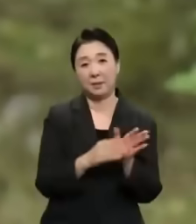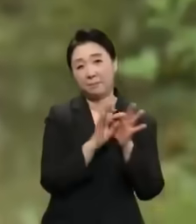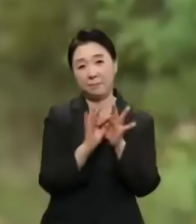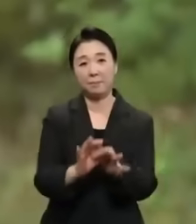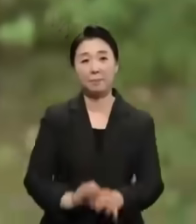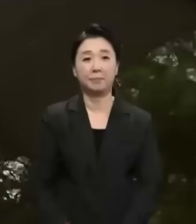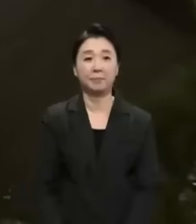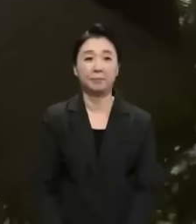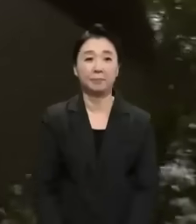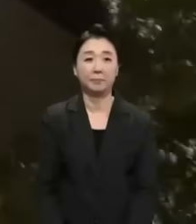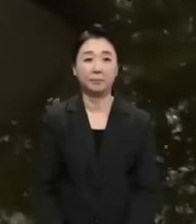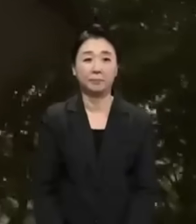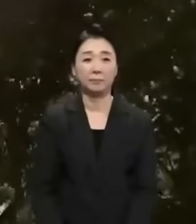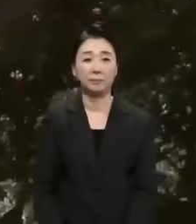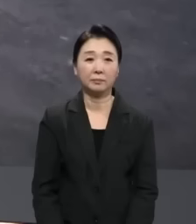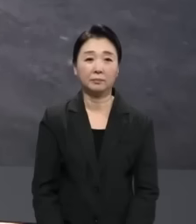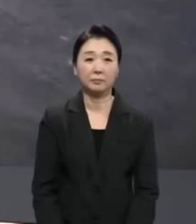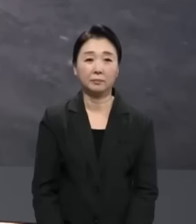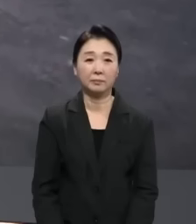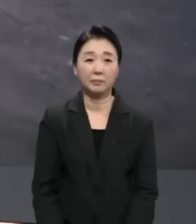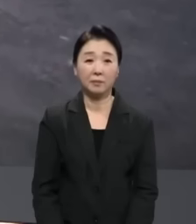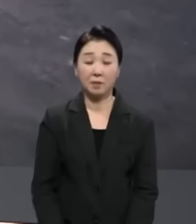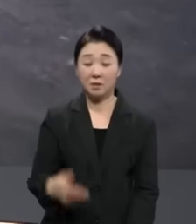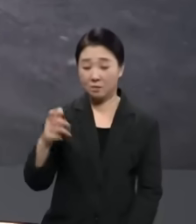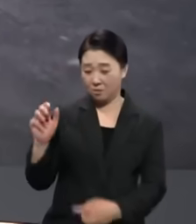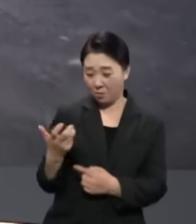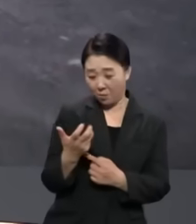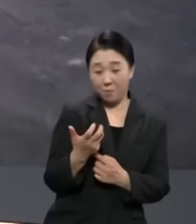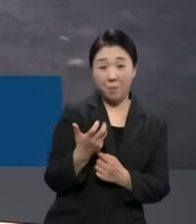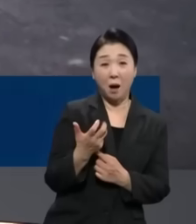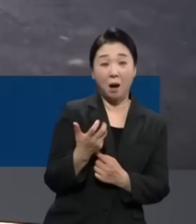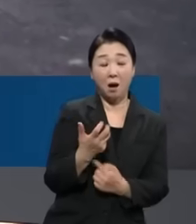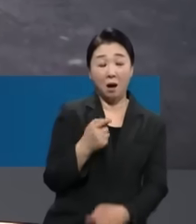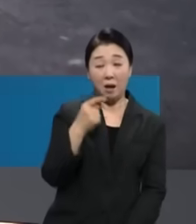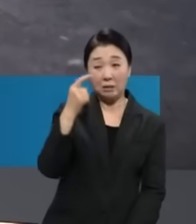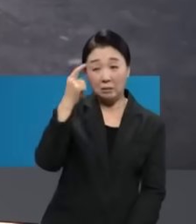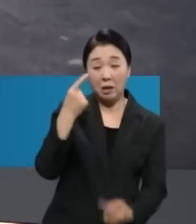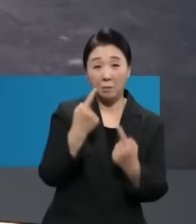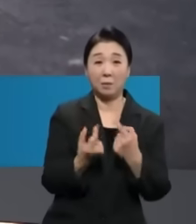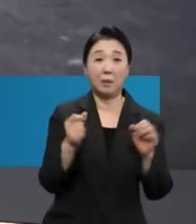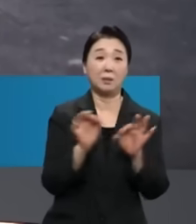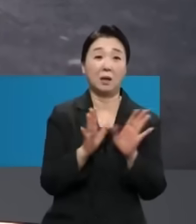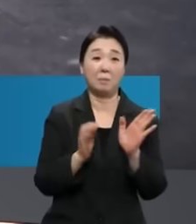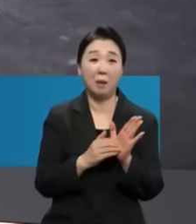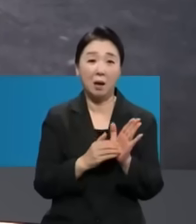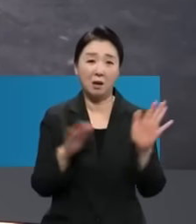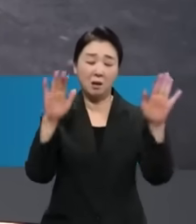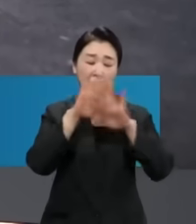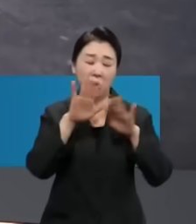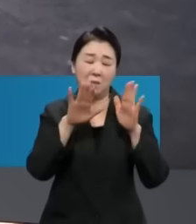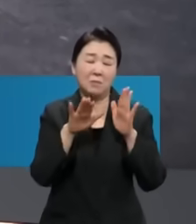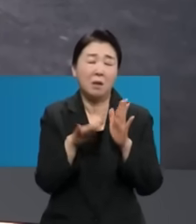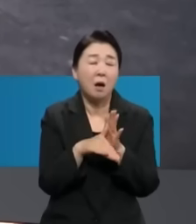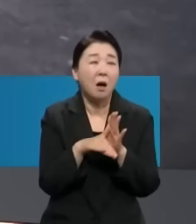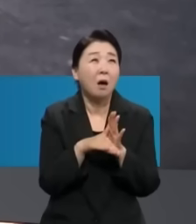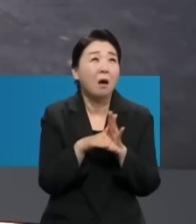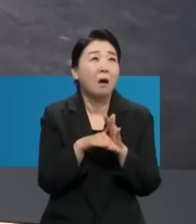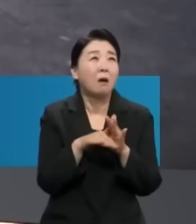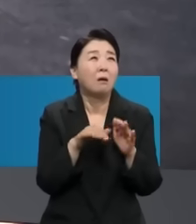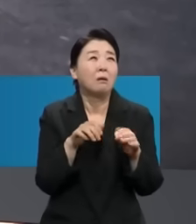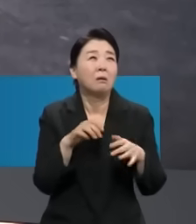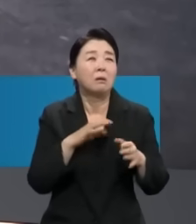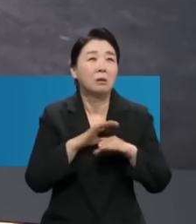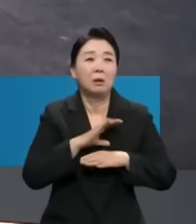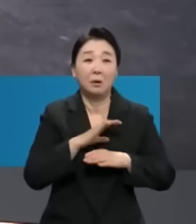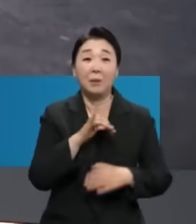JTBC 이재승입니다. 태풍이 예상보다 일찍 사라졌다고 해도 밤사이 가슴 졸이면서 창밖을 지켜본 분들